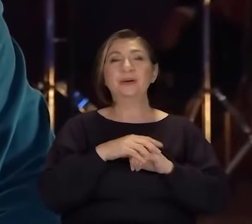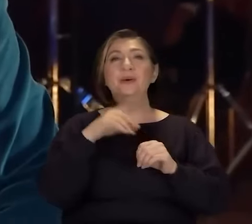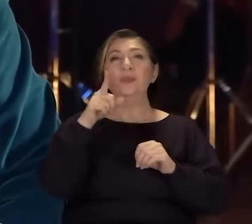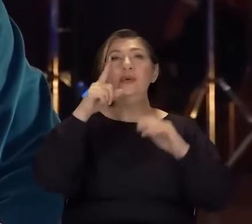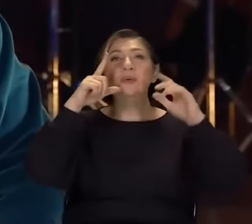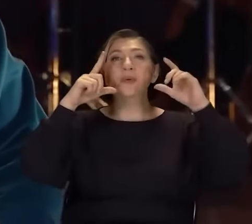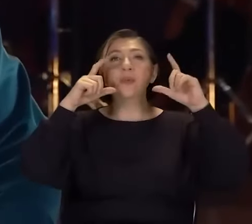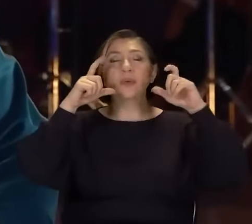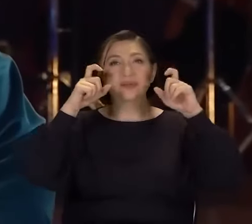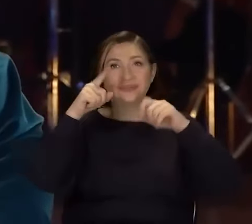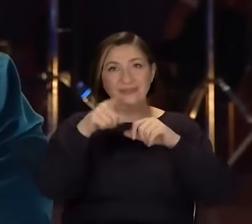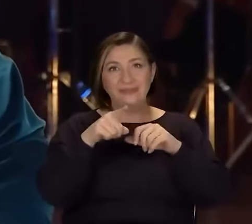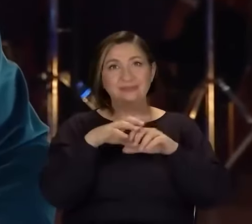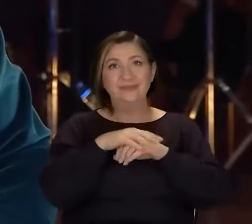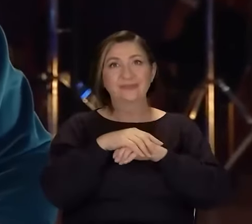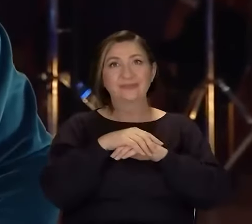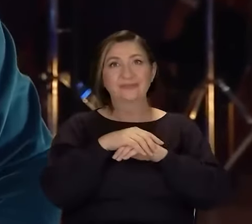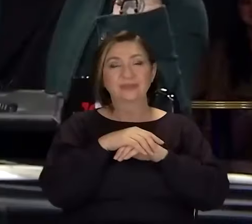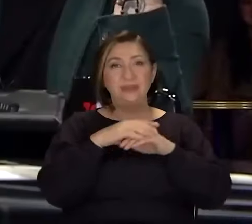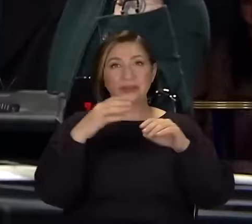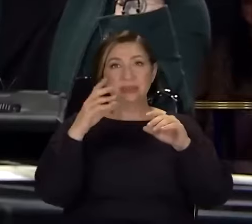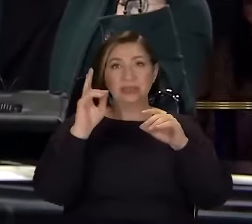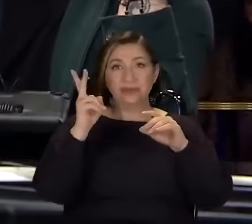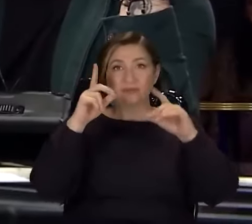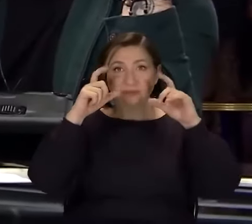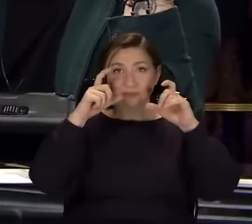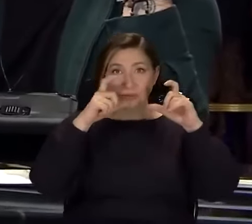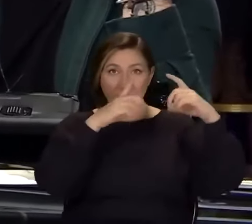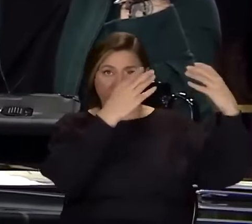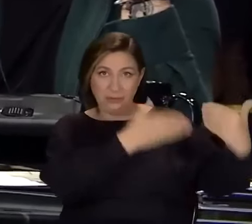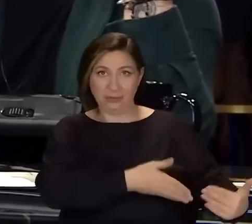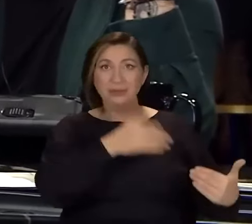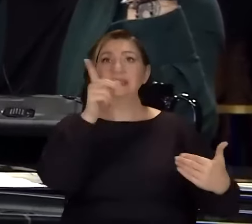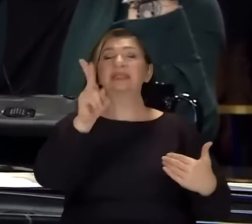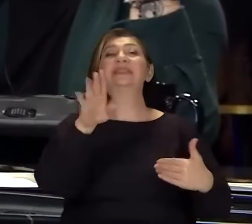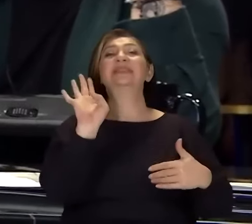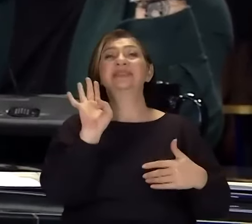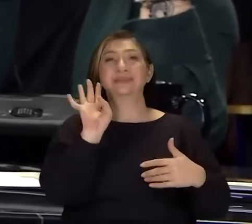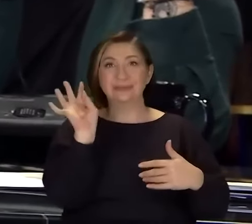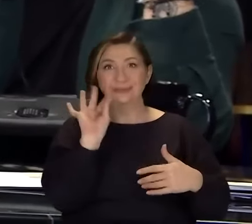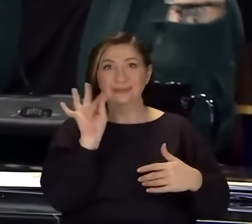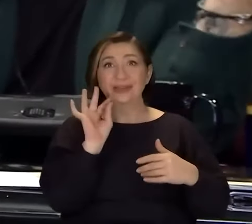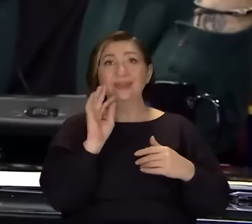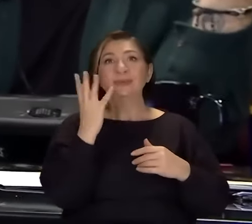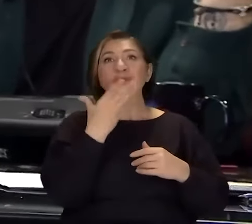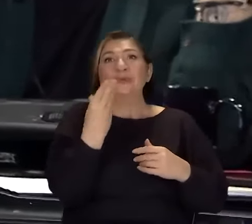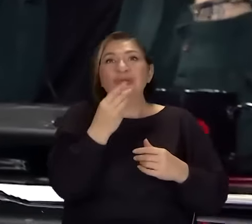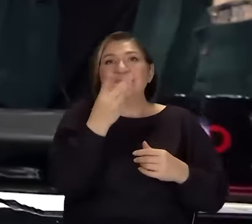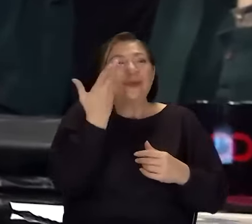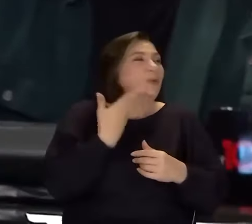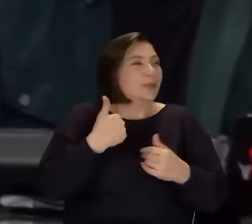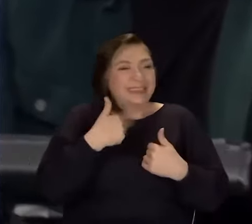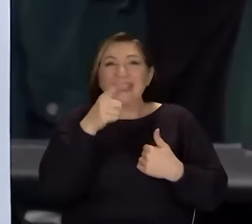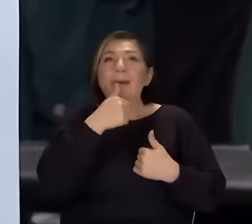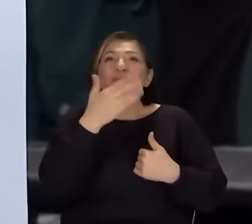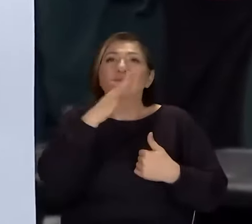senin fotoğrafınla fotoğraf mı çektirmişler? Bu senin fotoğrafın değil mi? Sen evet. Değilsin. Çok güzel, çok hoşuma gitti.